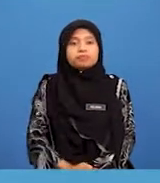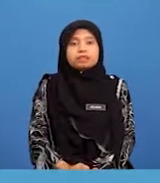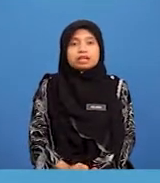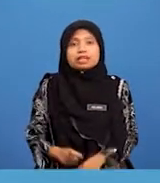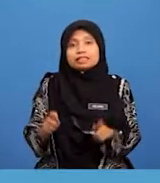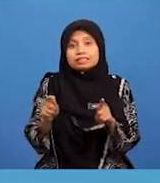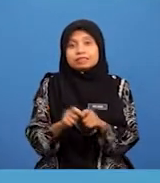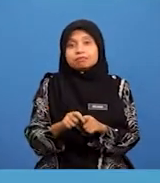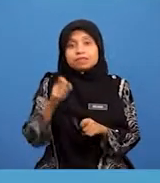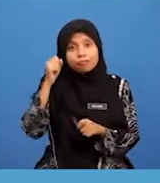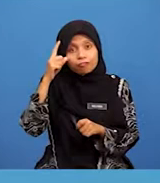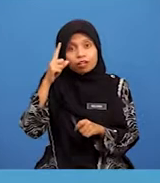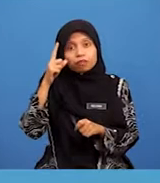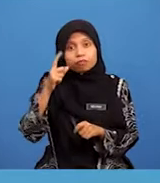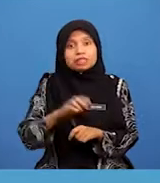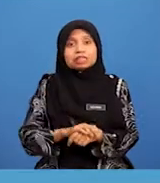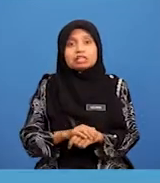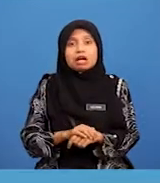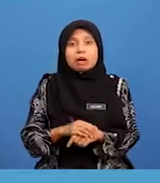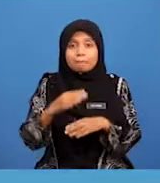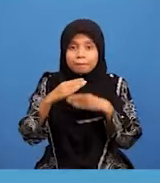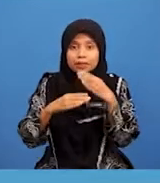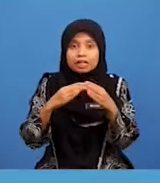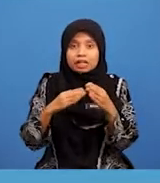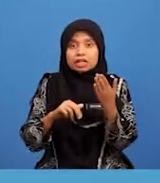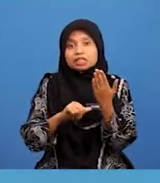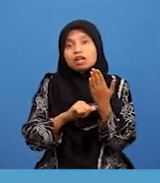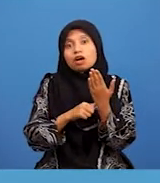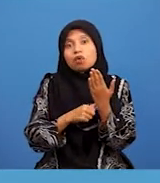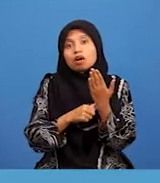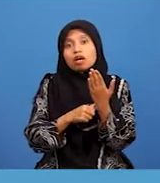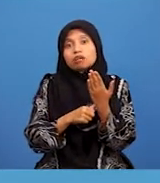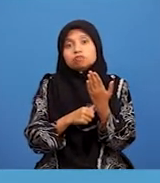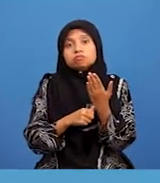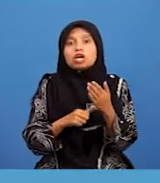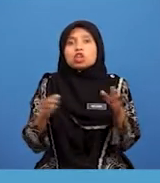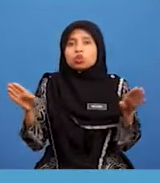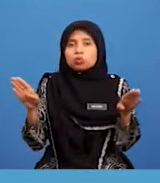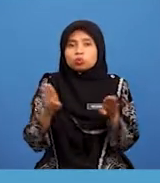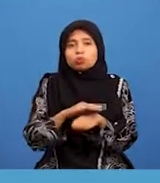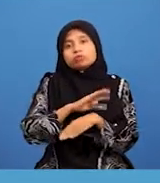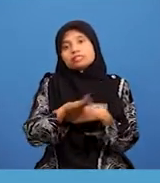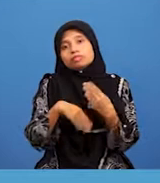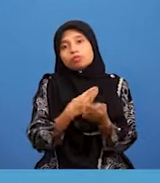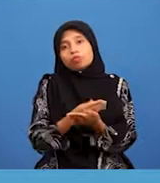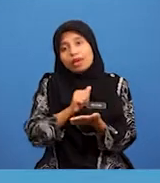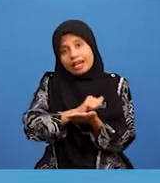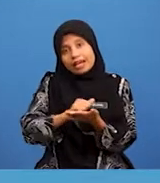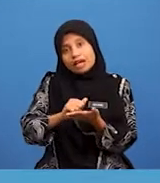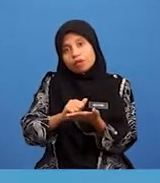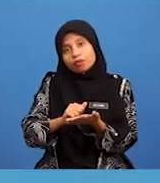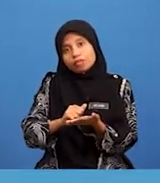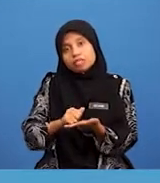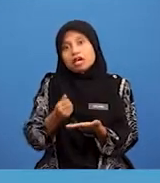Seperti yang difahami sebelum ini, peringkat awal adalah menutup semua akaun aset kecuali akaun bank